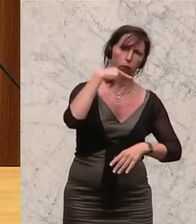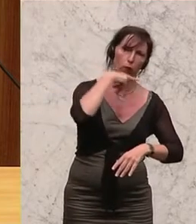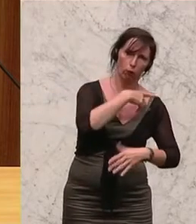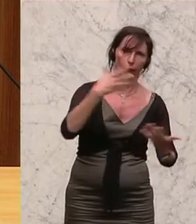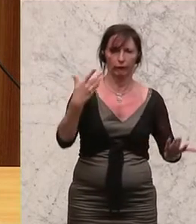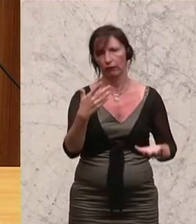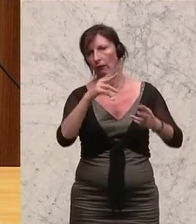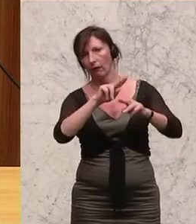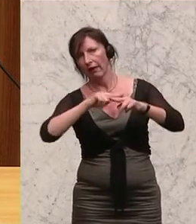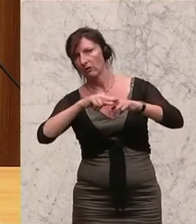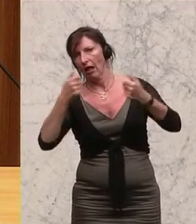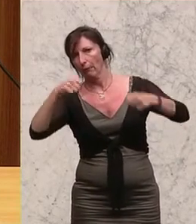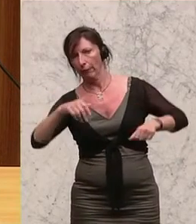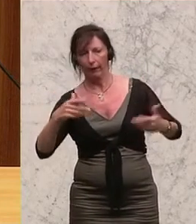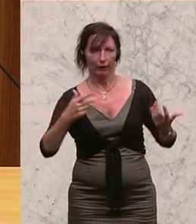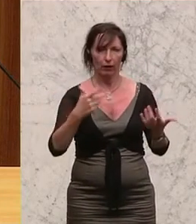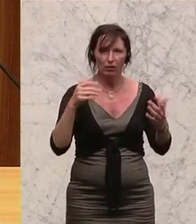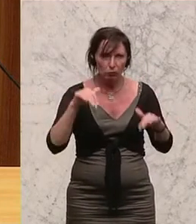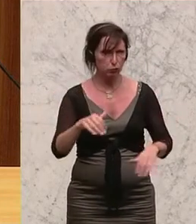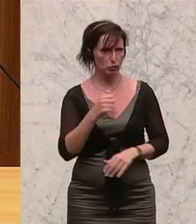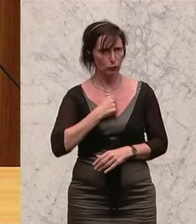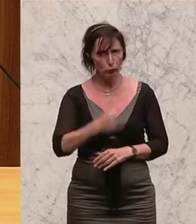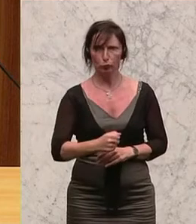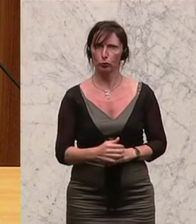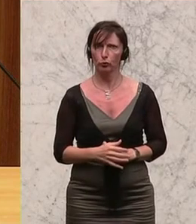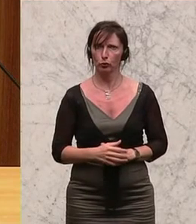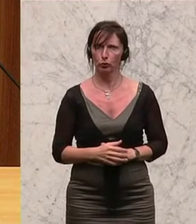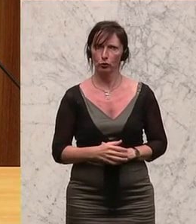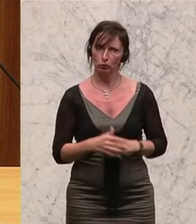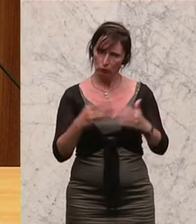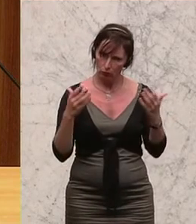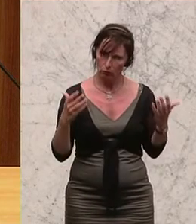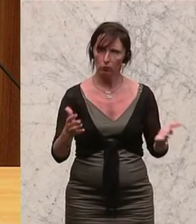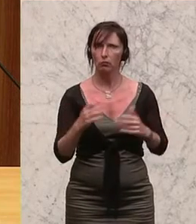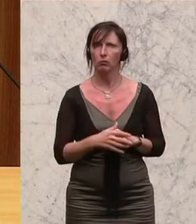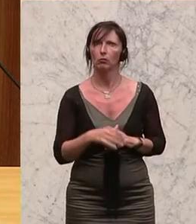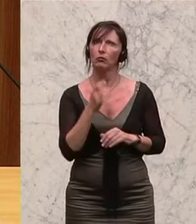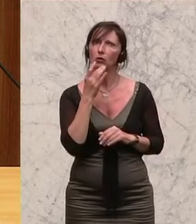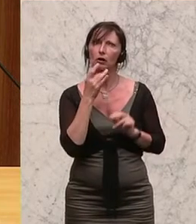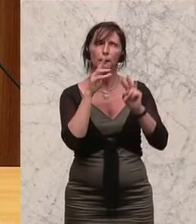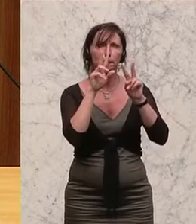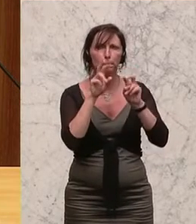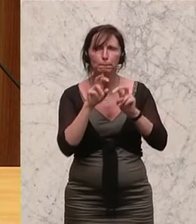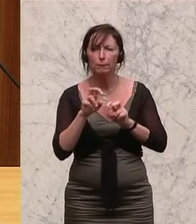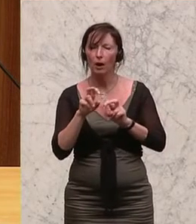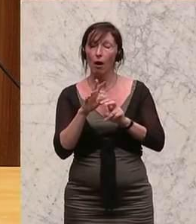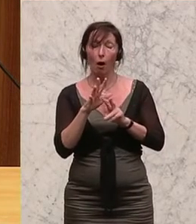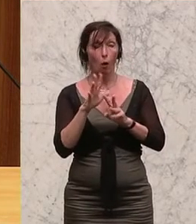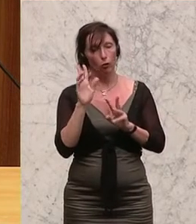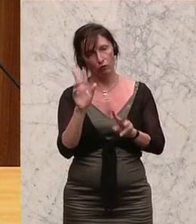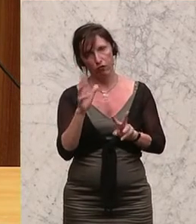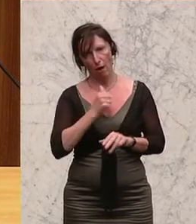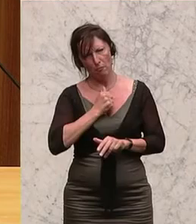der Nationalbank etc. Wir müssen diesen Mut haben, uns das entsprechend anzuschauen. Und einen ganz großen Mut brauchen